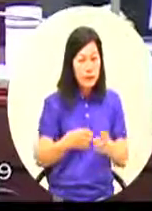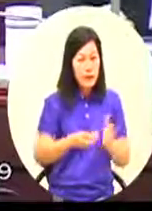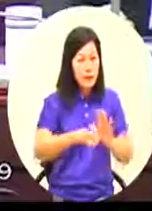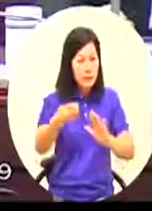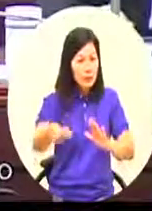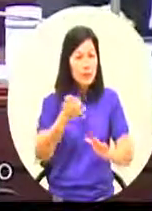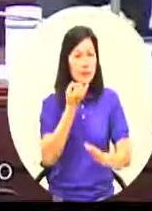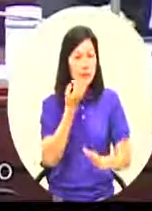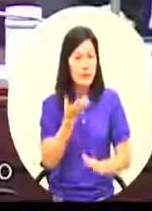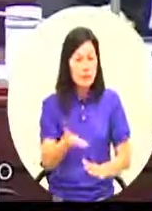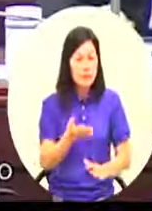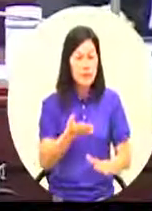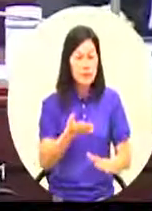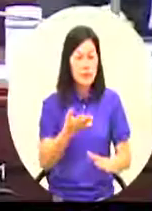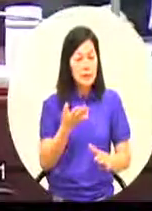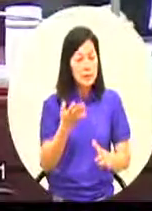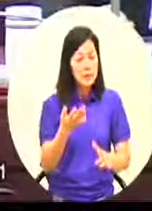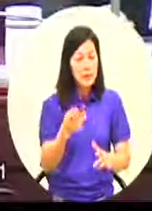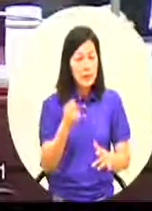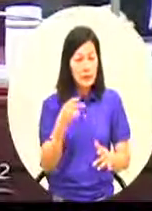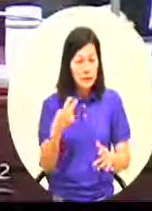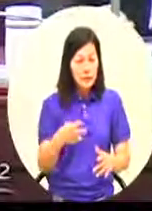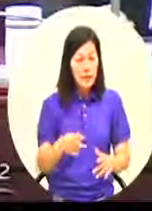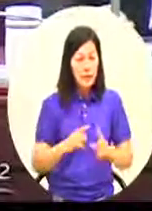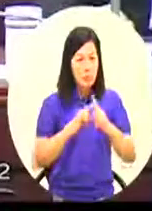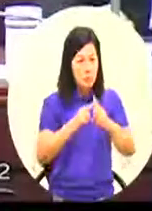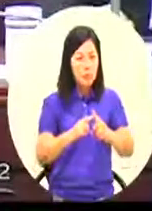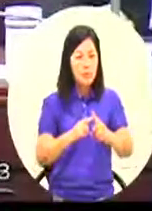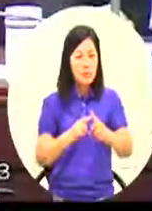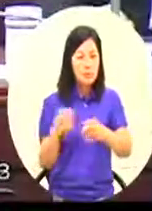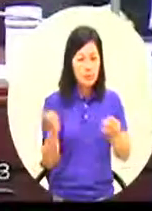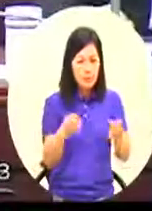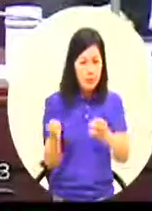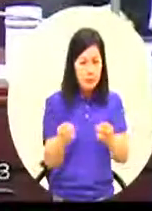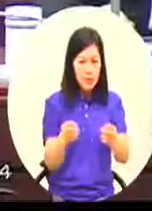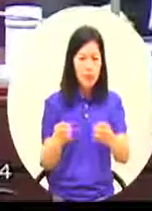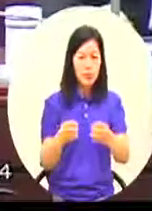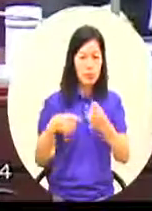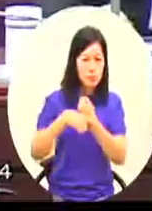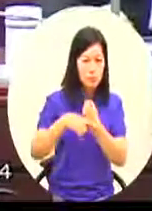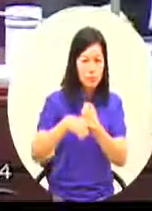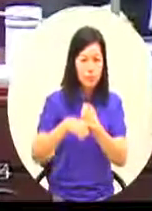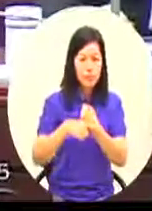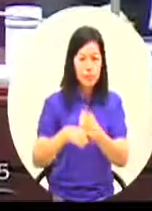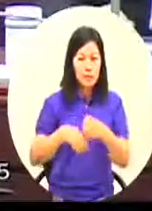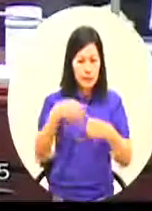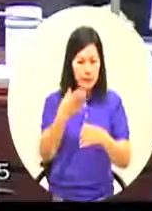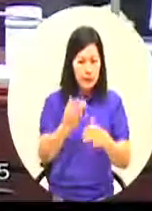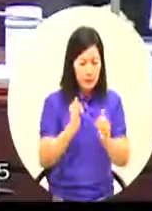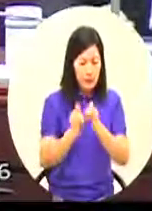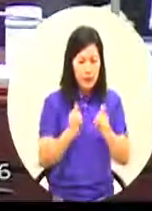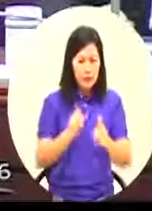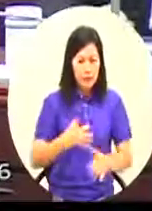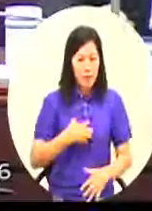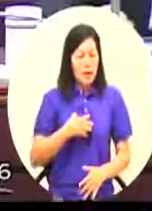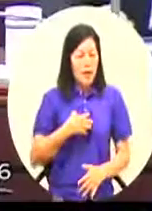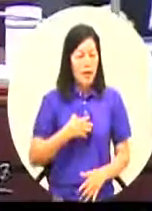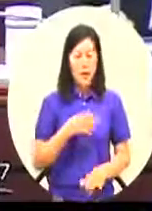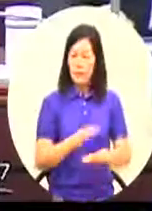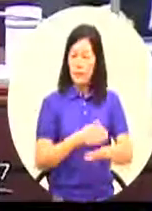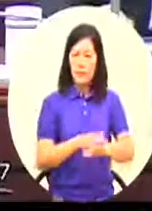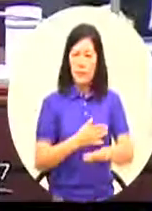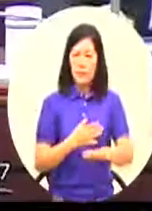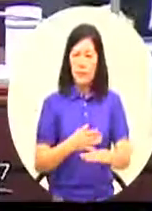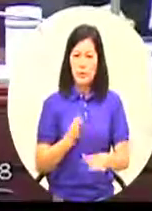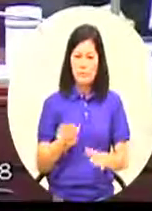啊，这个部分我觉得我们在现场底下啊来敲切，尽量让民众没有恐惧啊，没有